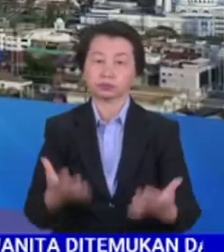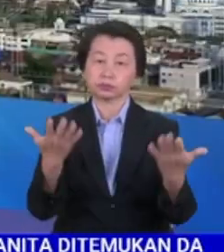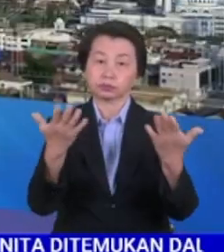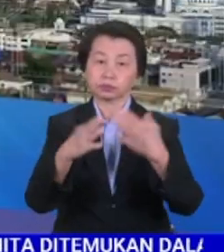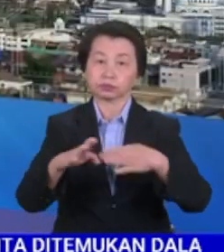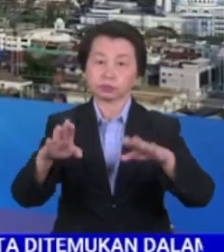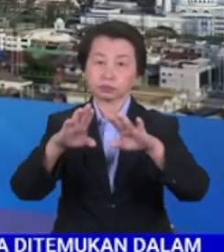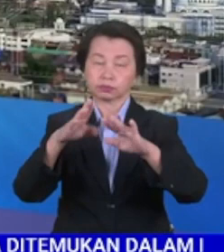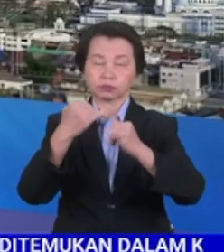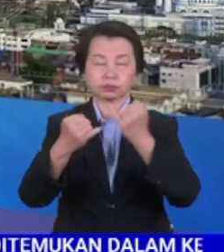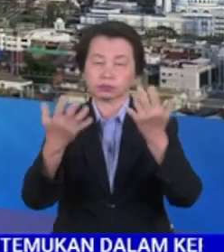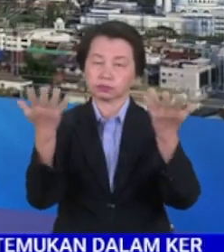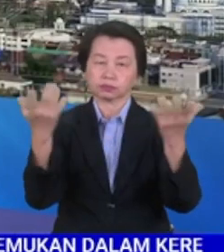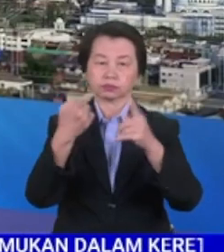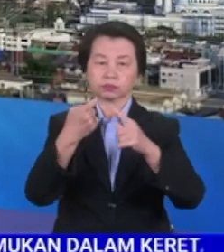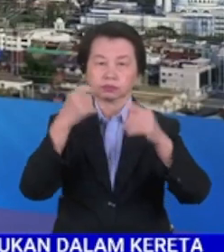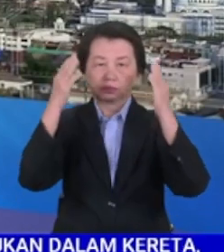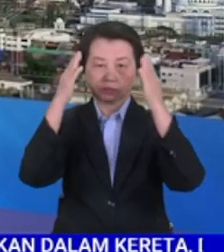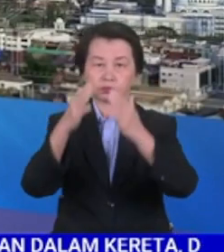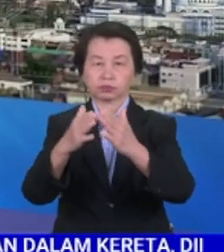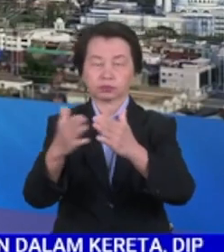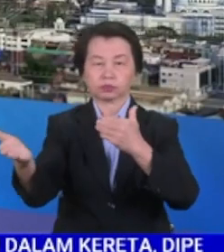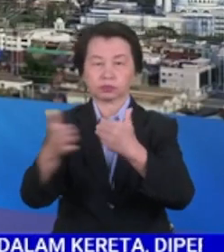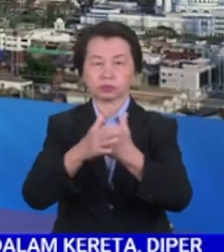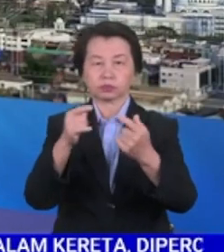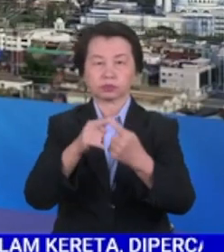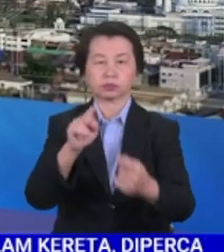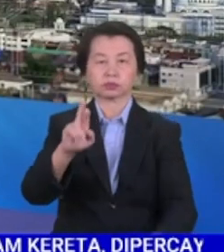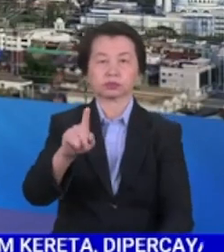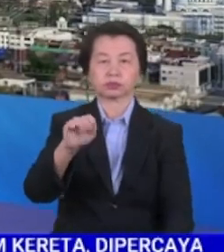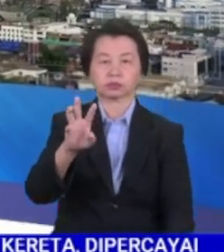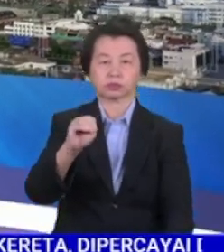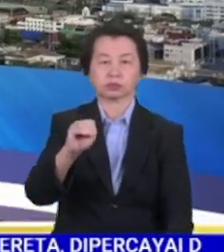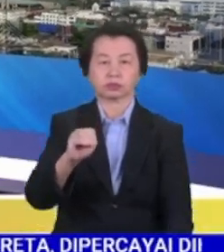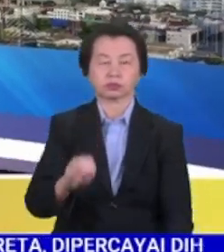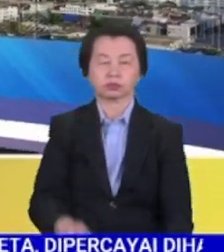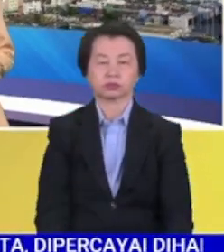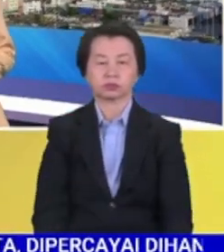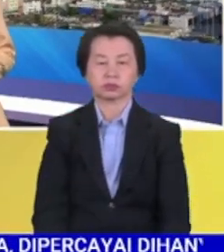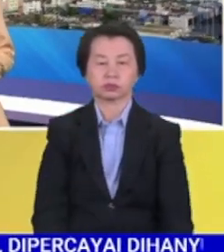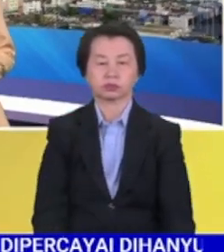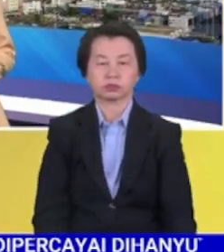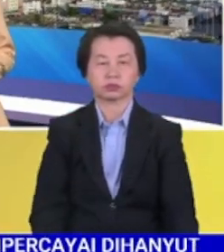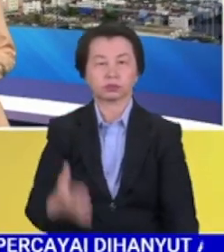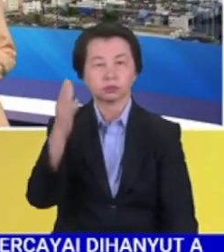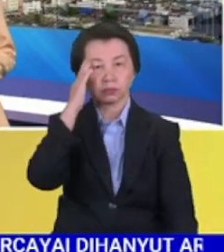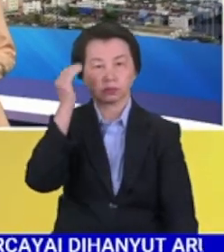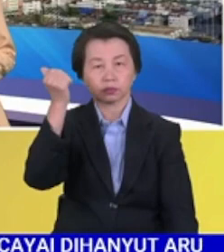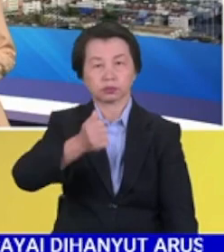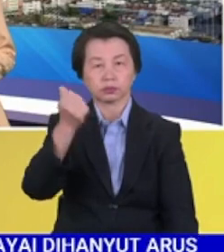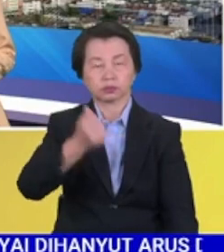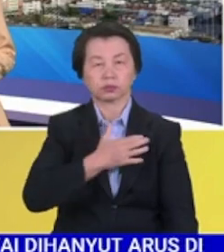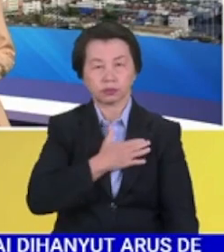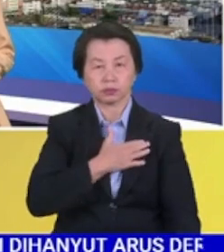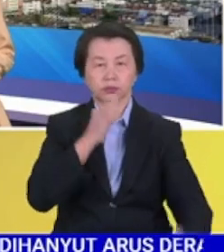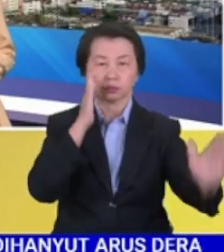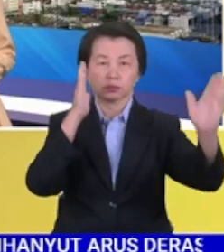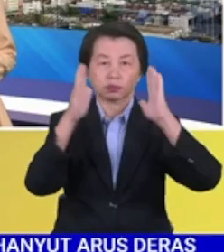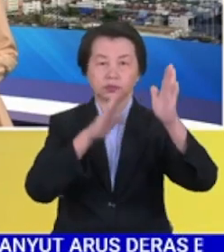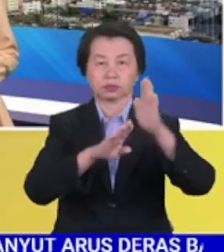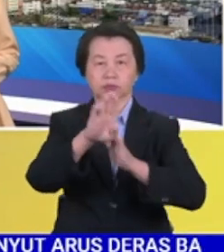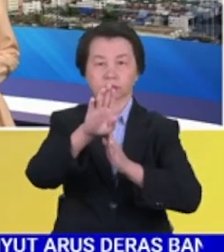Paparan itu mengakhiri perkembangan dari Pahang hari ini. Kembali ke Angkasa Puri untuk laporan seterusnya. Assalamualaikum, salam Malaysia